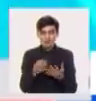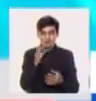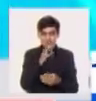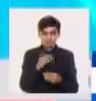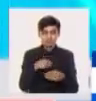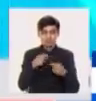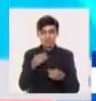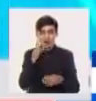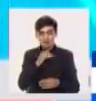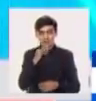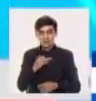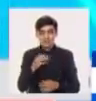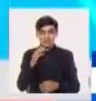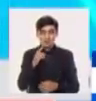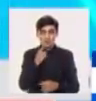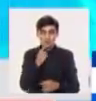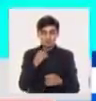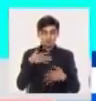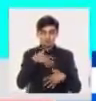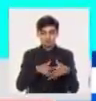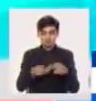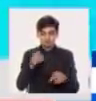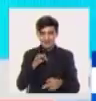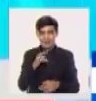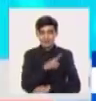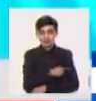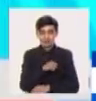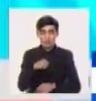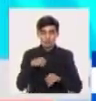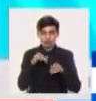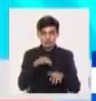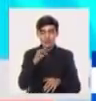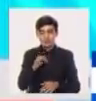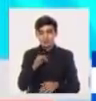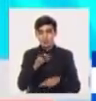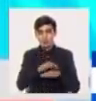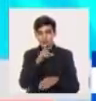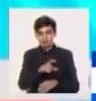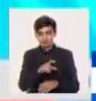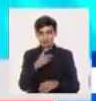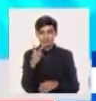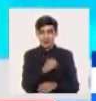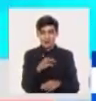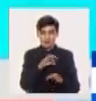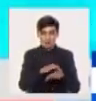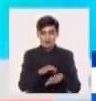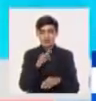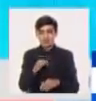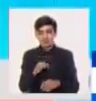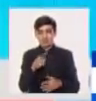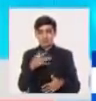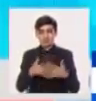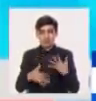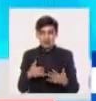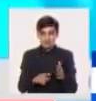мүмкін. Мәселен, қанды сұйылту үшін. Оны дәрігердің өзі шешеді. Көбіне науқастар екі аптадай ауырады. Осыдан соң біраз уақыт